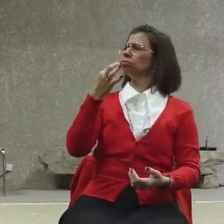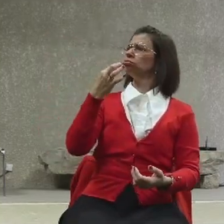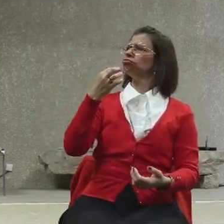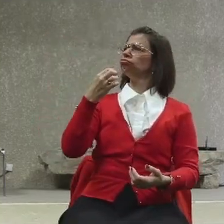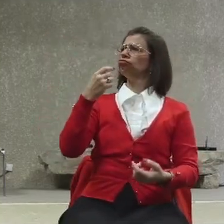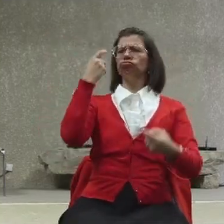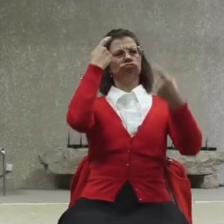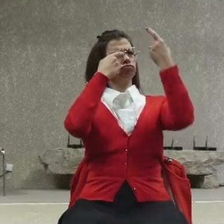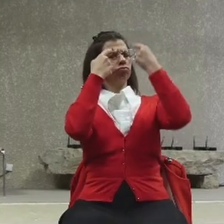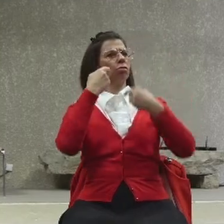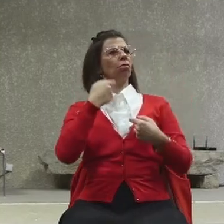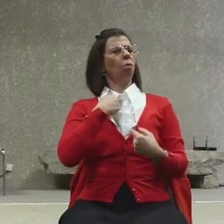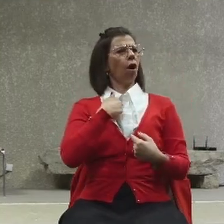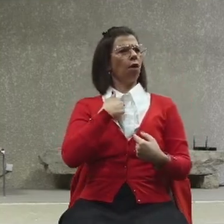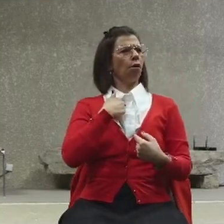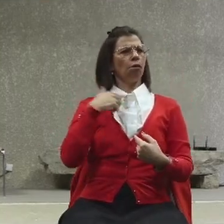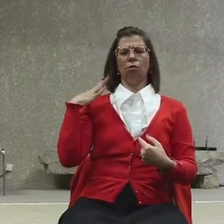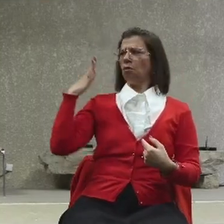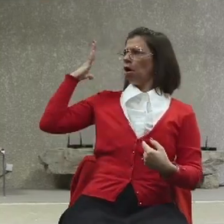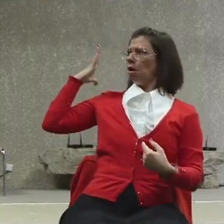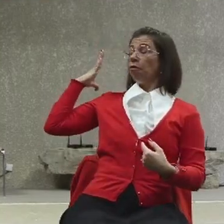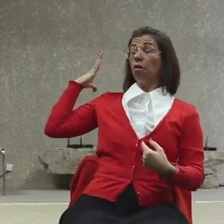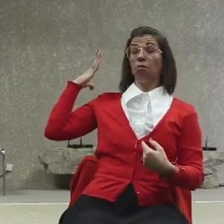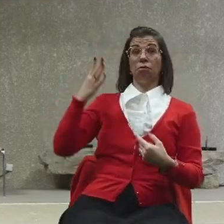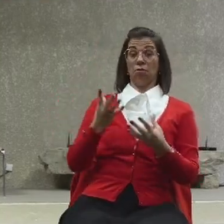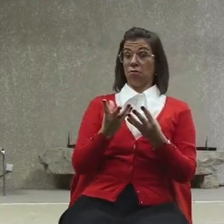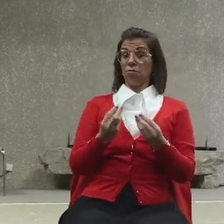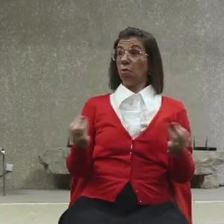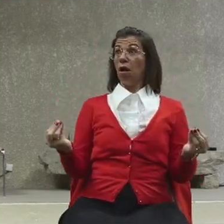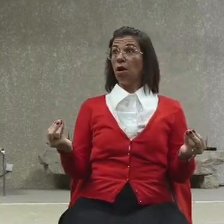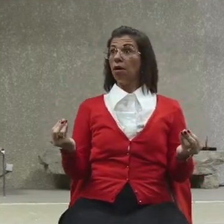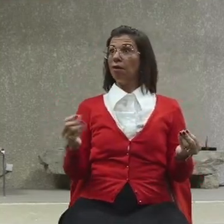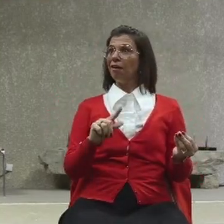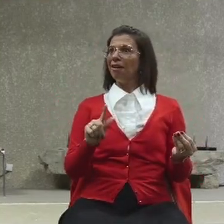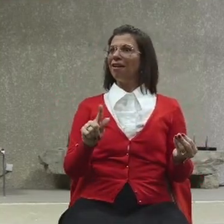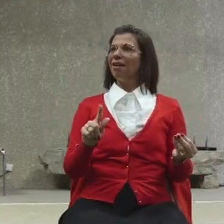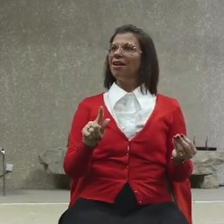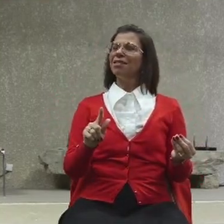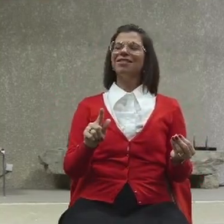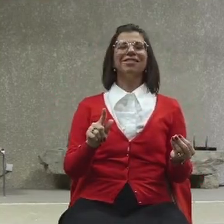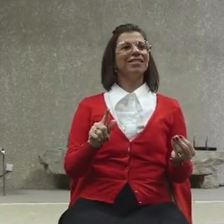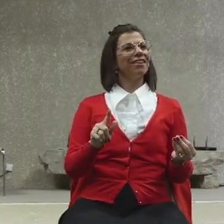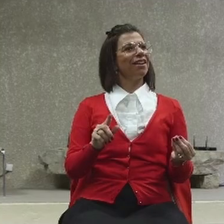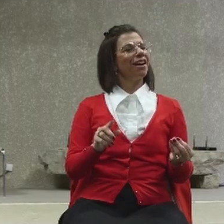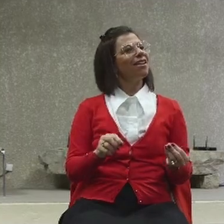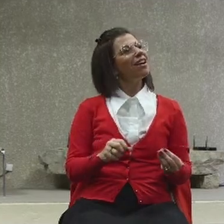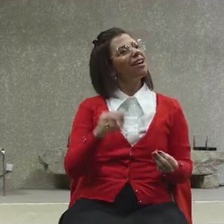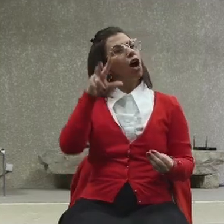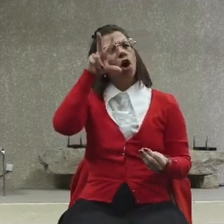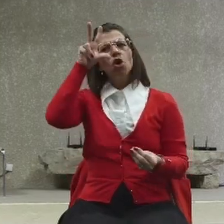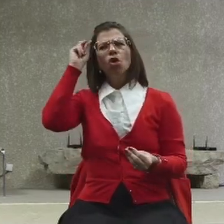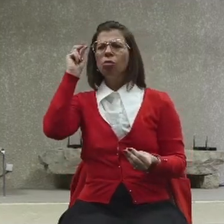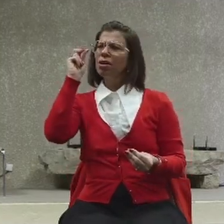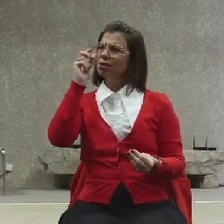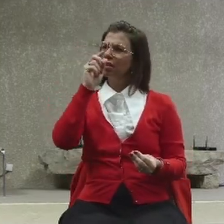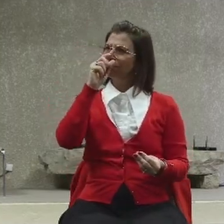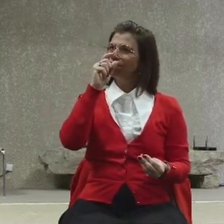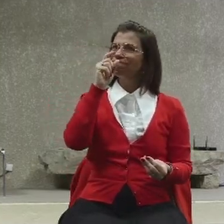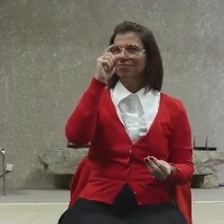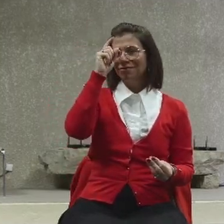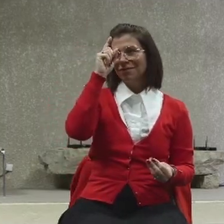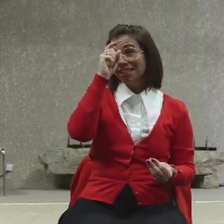Vous avez été crucifiés avec lui, comme l'apôtre Paul le dit.